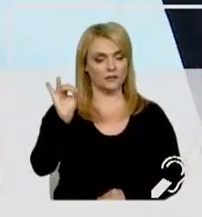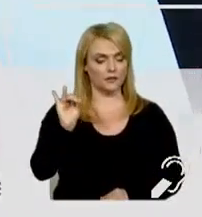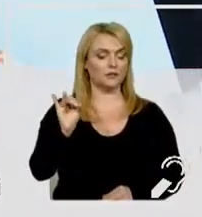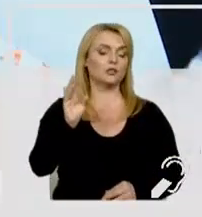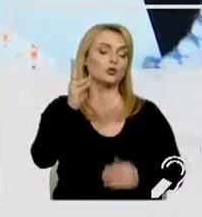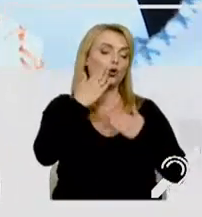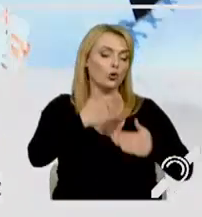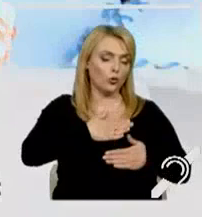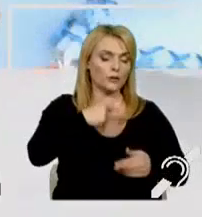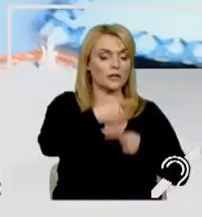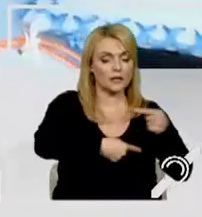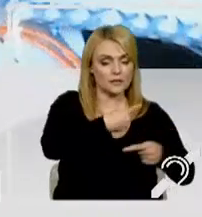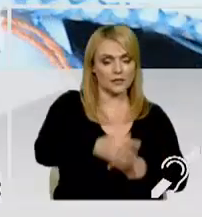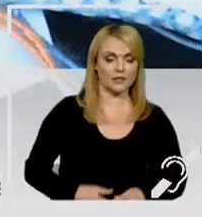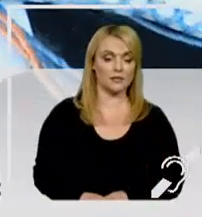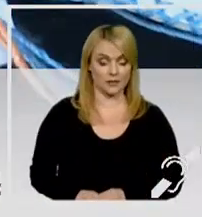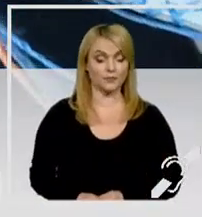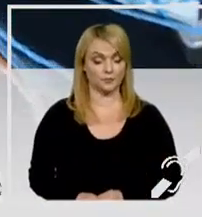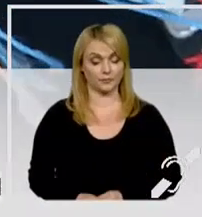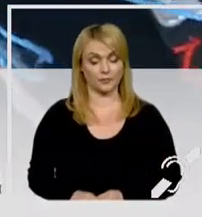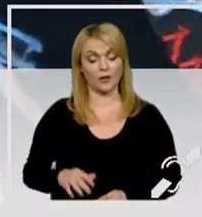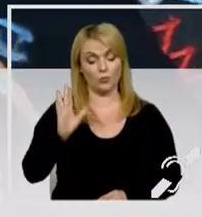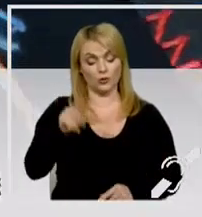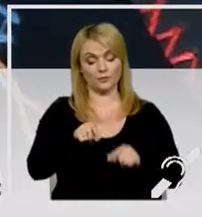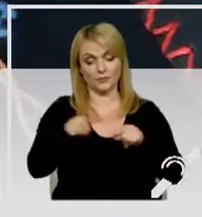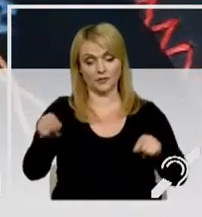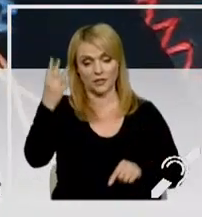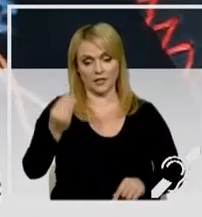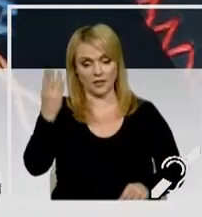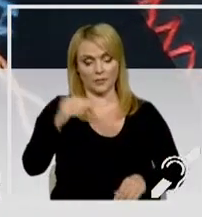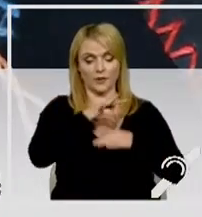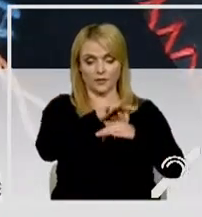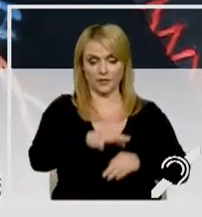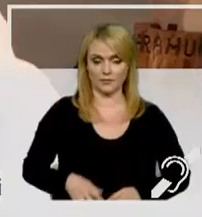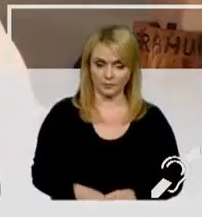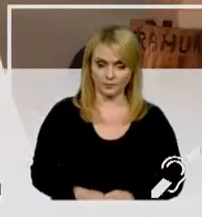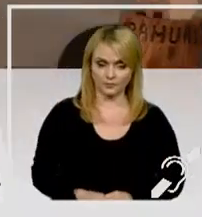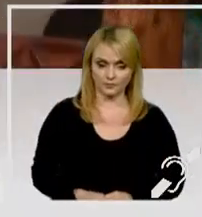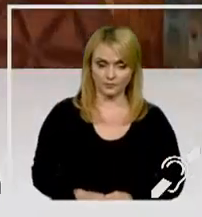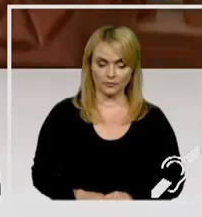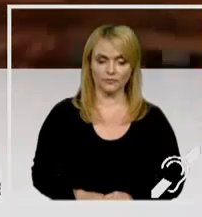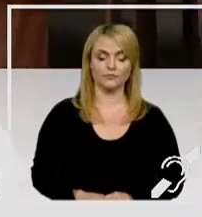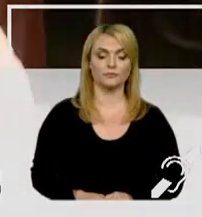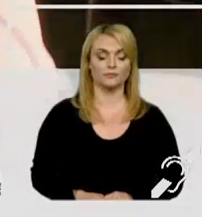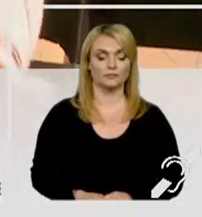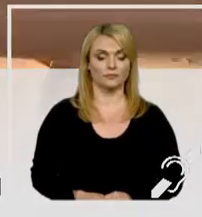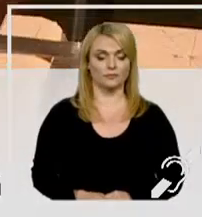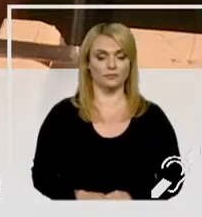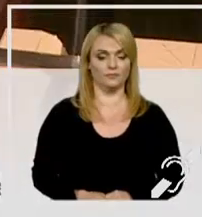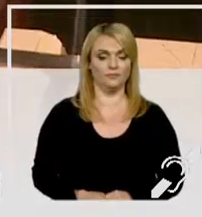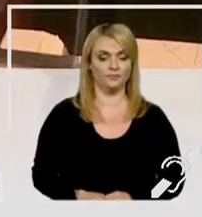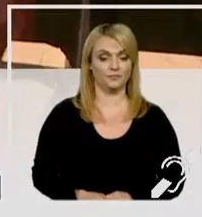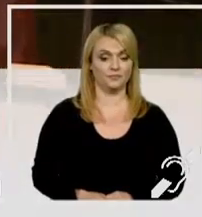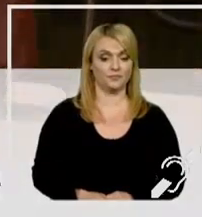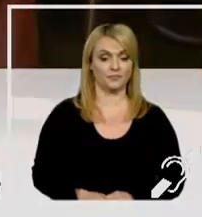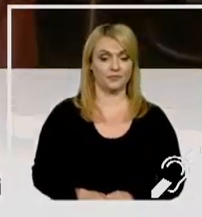în cadrul Festivalului Tradițiilor Românești ce se desfășoară la Chișinău. Am venit cu lanț care e confecționat